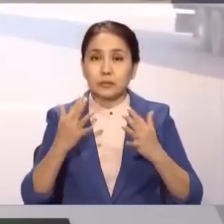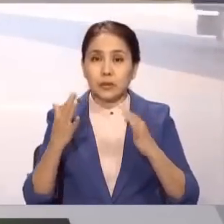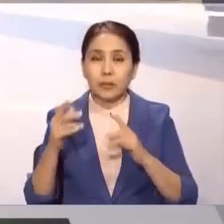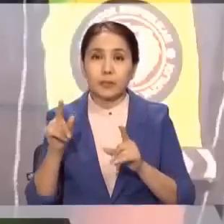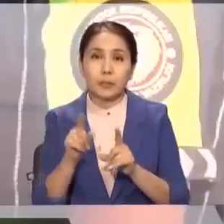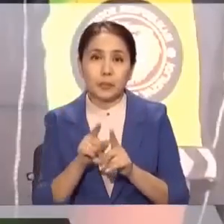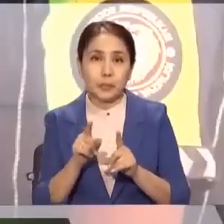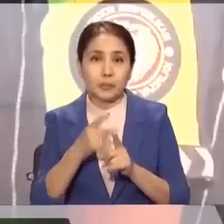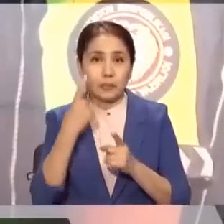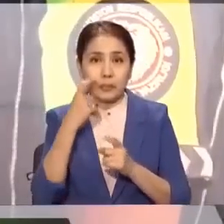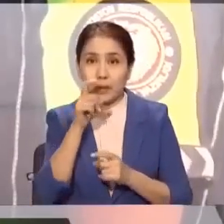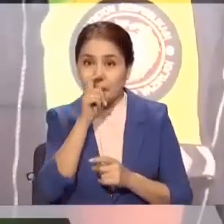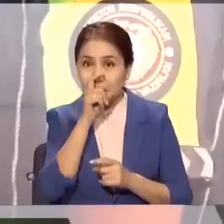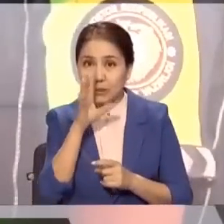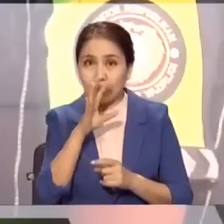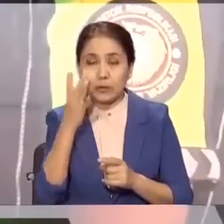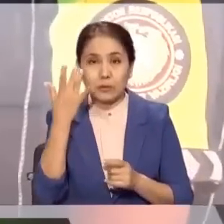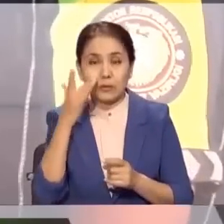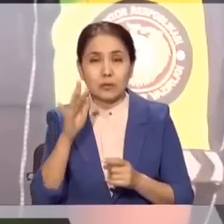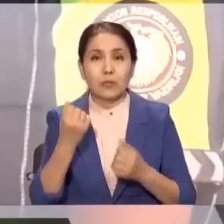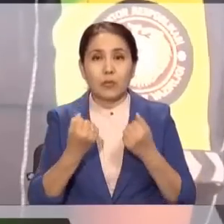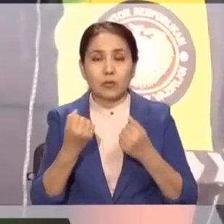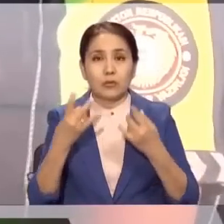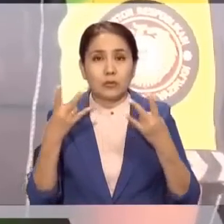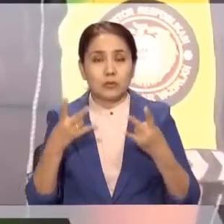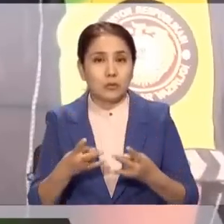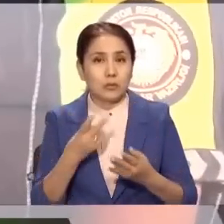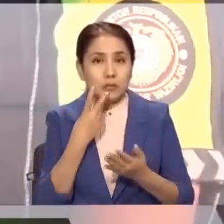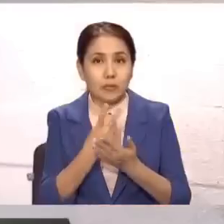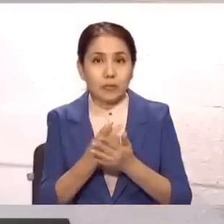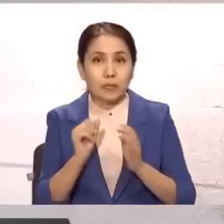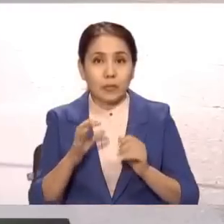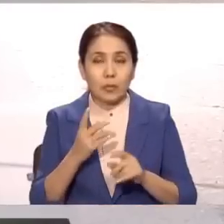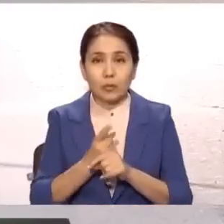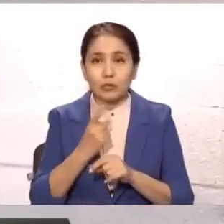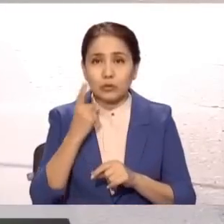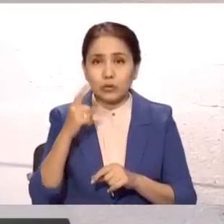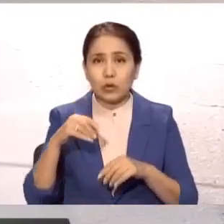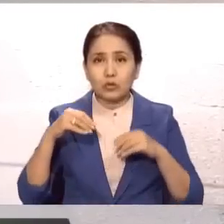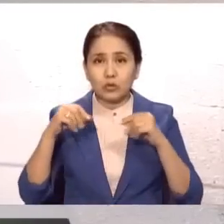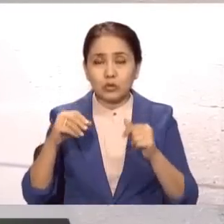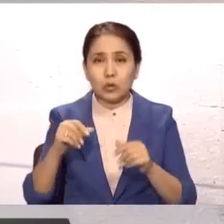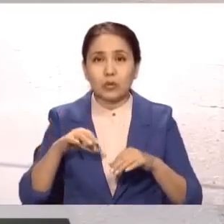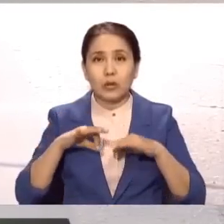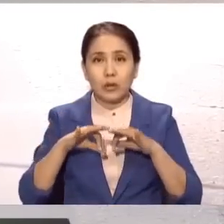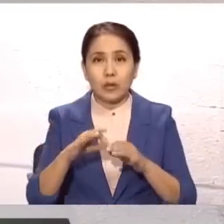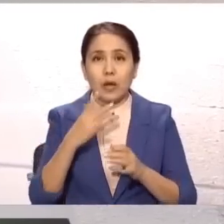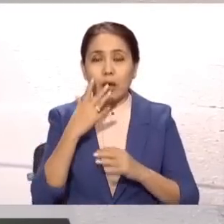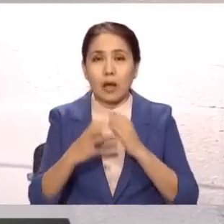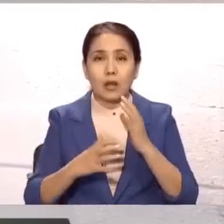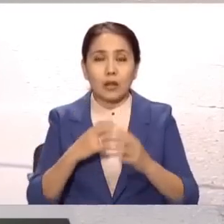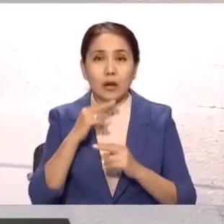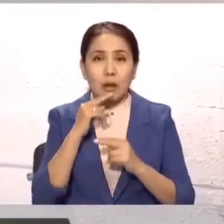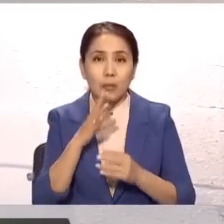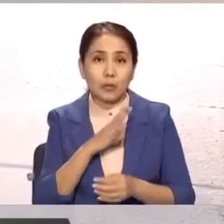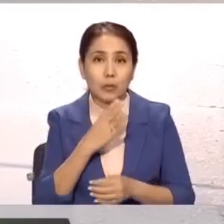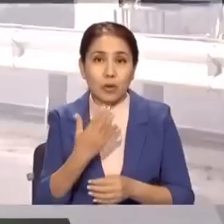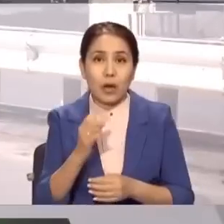arzimagan e'tiborsizlik kishini mutxish oqibatlarga ro'baro qilishi mumkin. Uzoq cho'l hududidan o'tuvchi xalqaro ahamiyatga ega